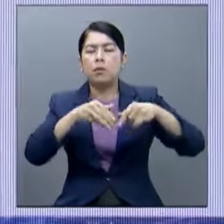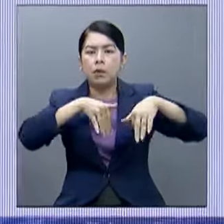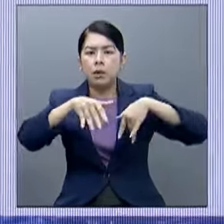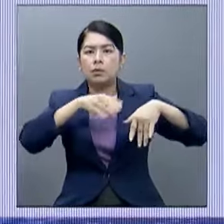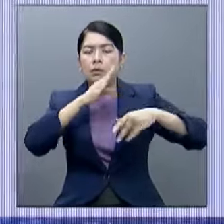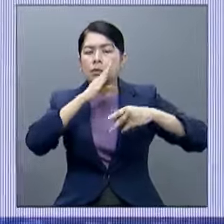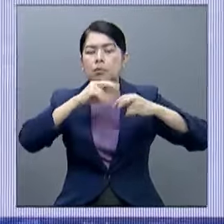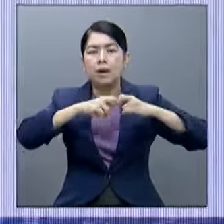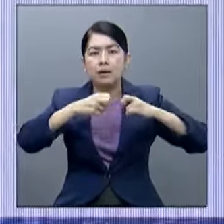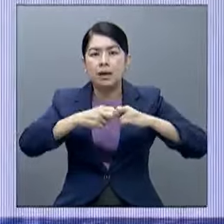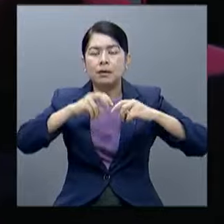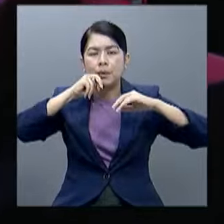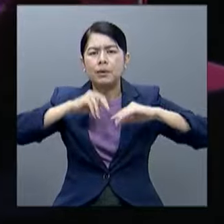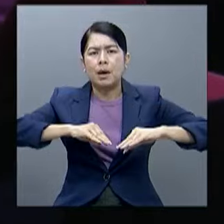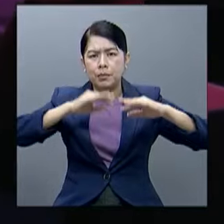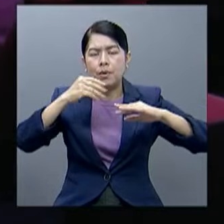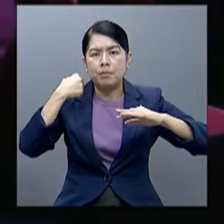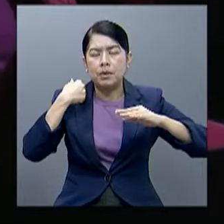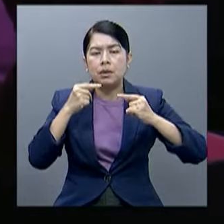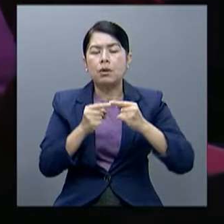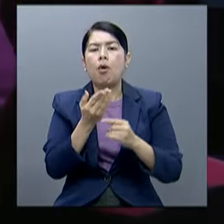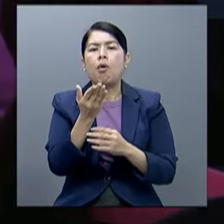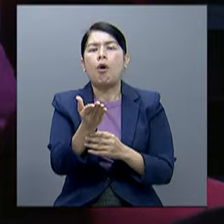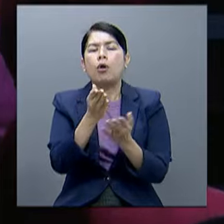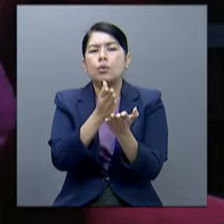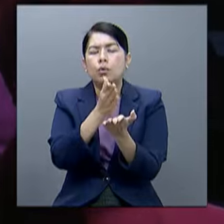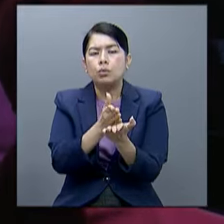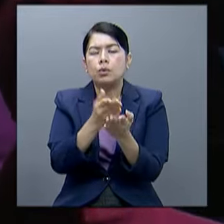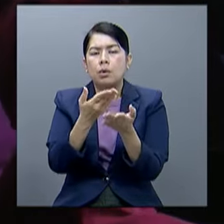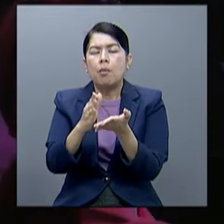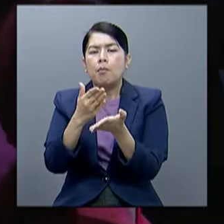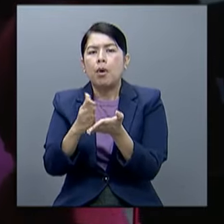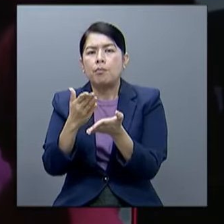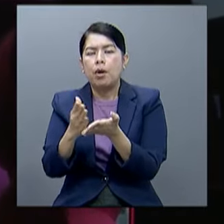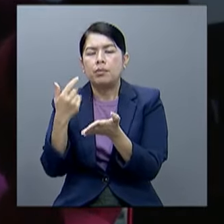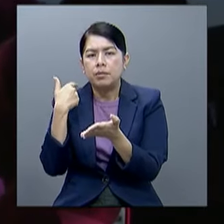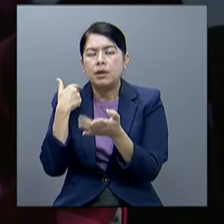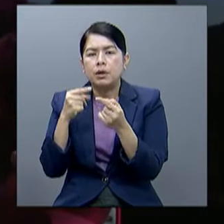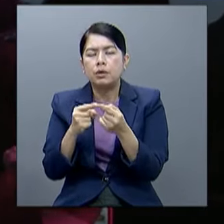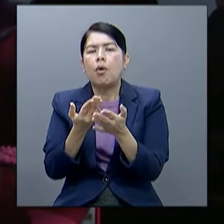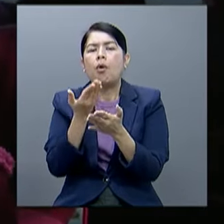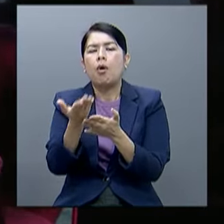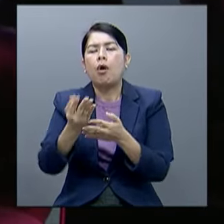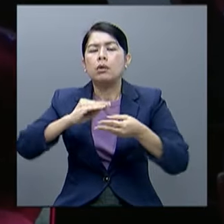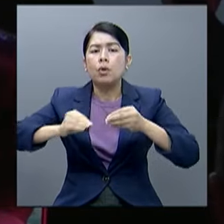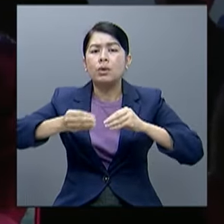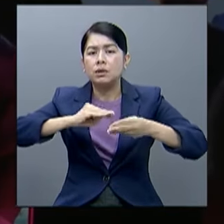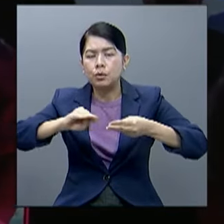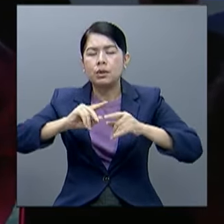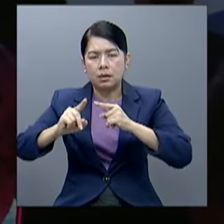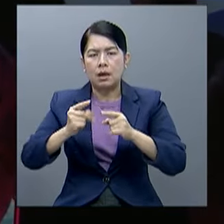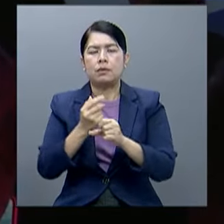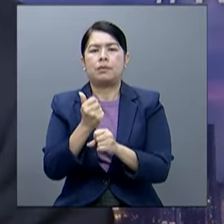ธนาคารเพื่อพิจารณาพรรคชำระหนี้หรือผ่อนปนการชำระค่างวดตามความเป็นจริงตั้งแต่วันนี้